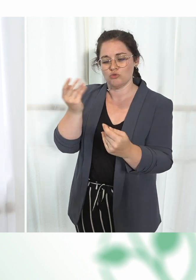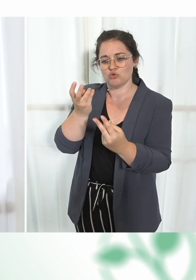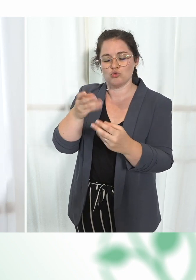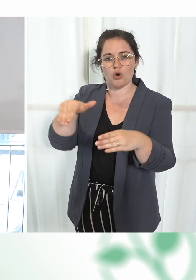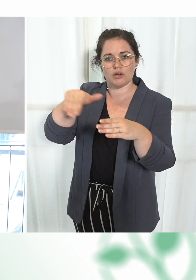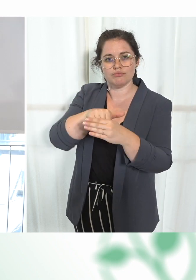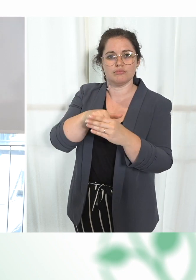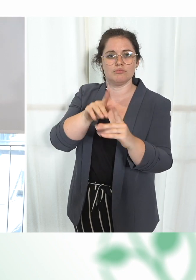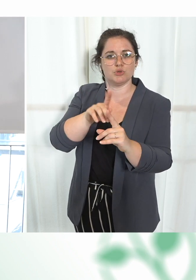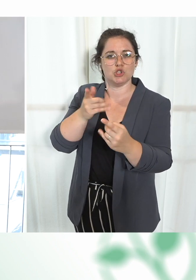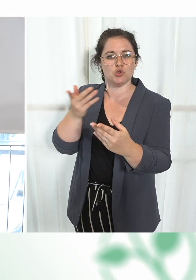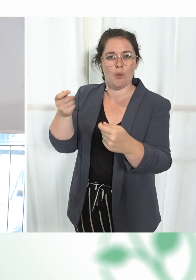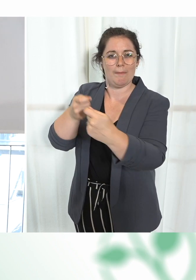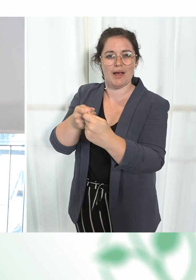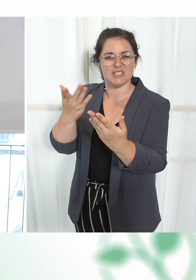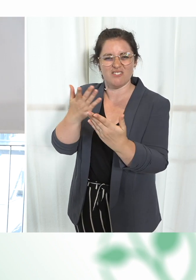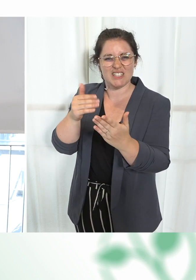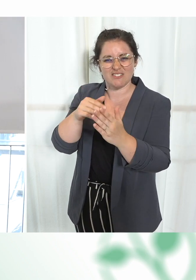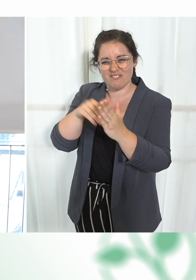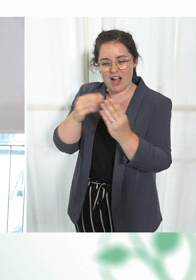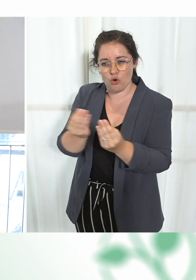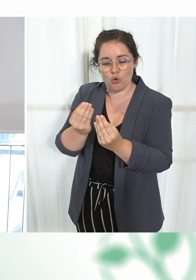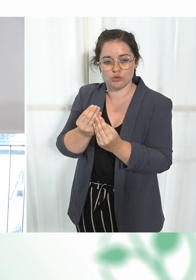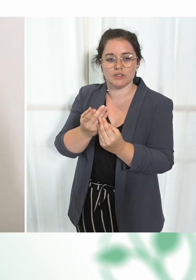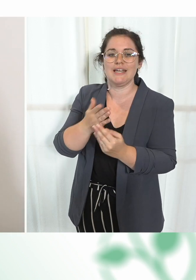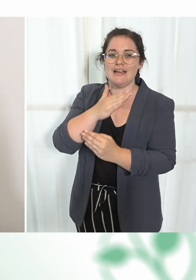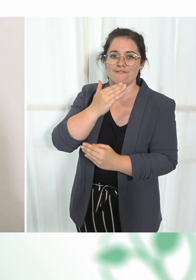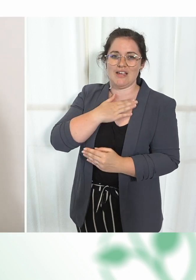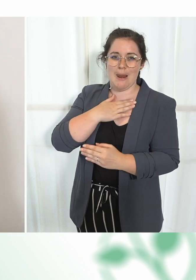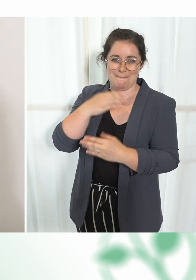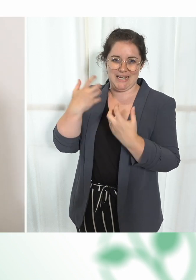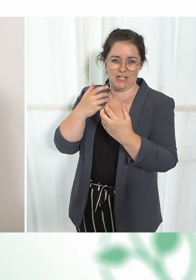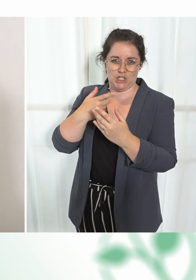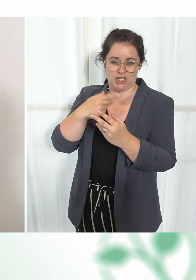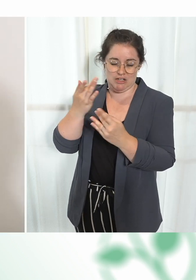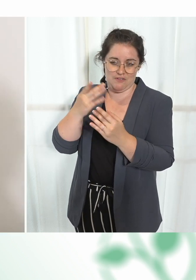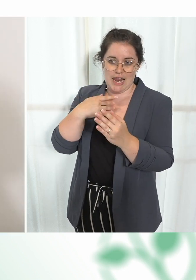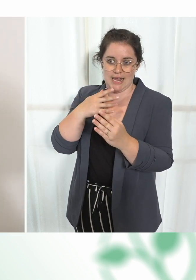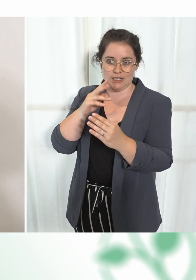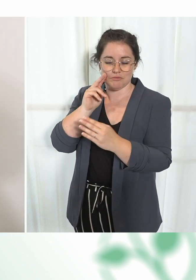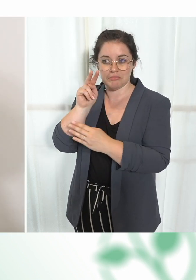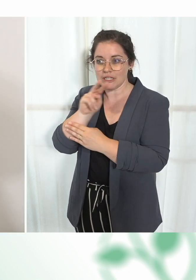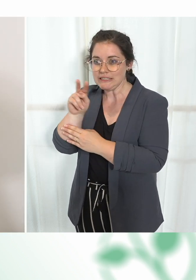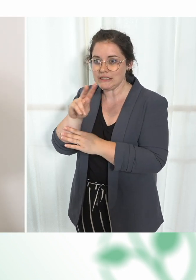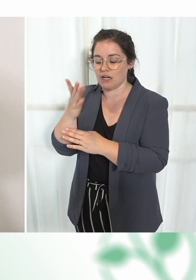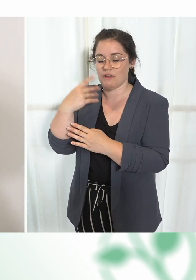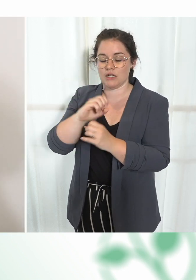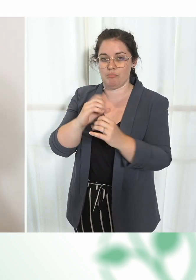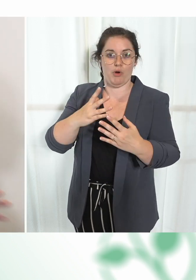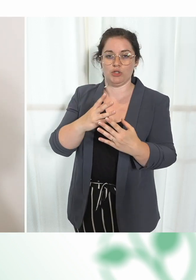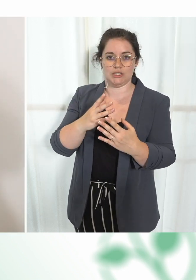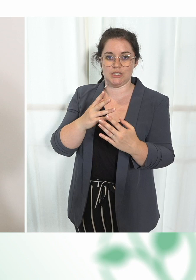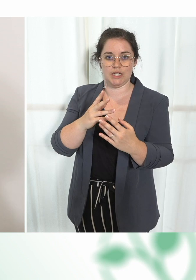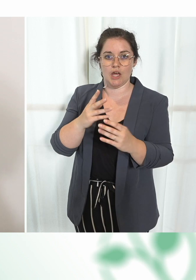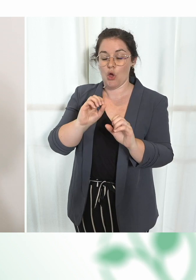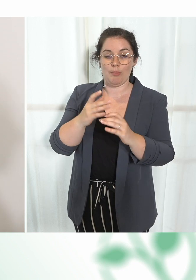Was war denn die Initialzündung dafür? Ja, ich glaube, viele haben meine Geschichte vielleicht ein bisschen verfolgt. Also man hat ja gesehen, es ist alles so plötzlich passiert. Ja, so